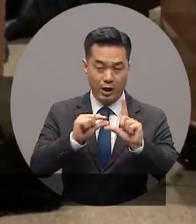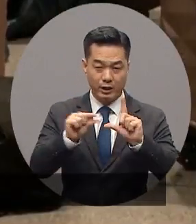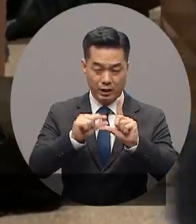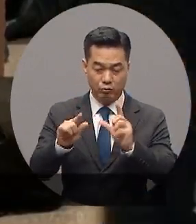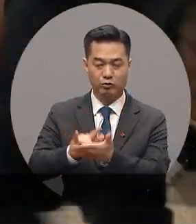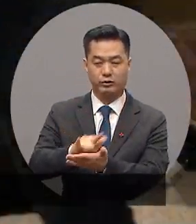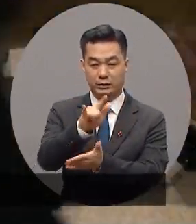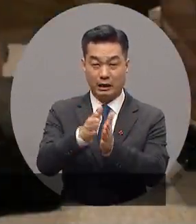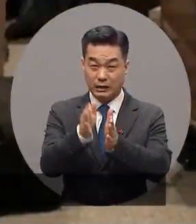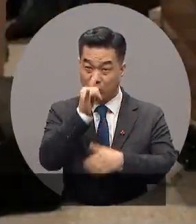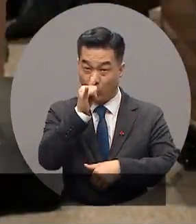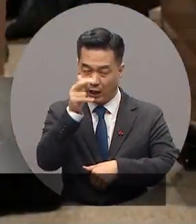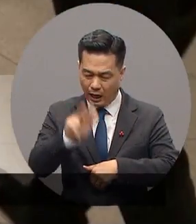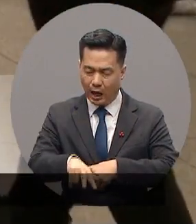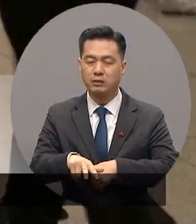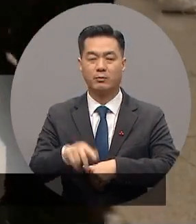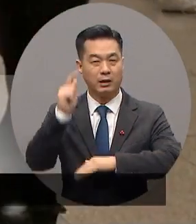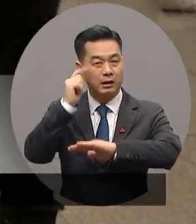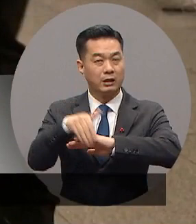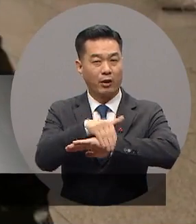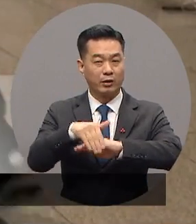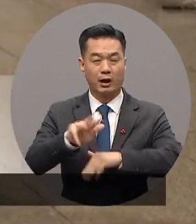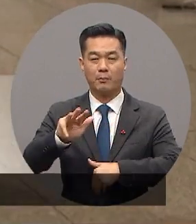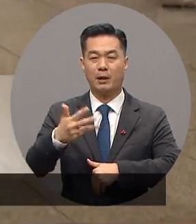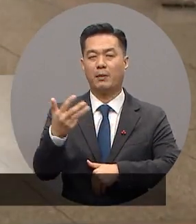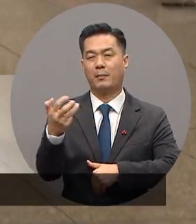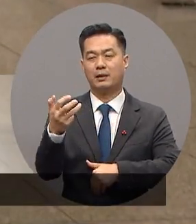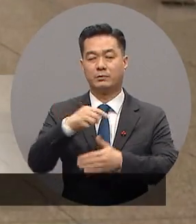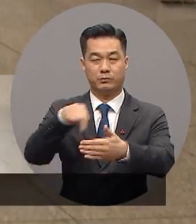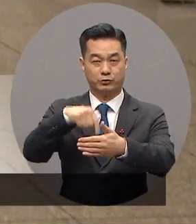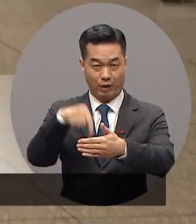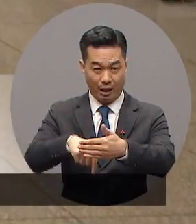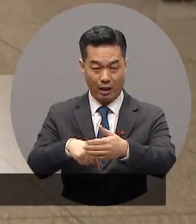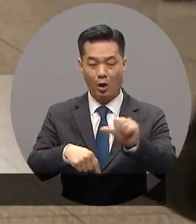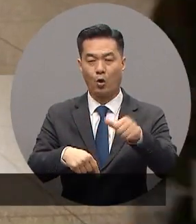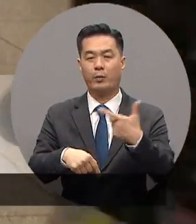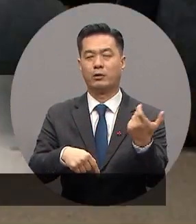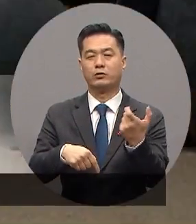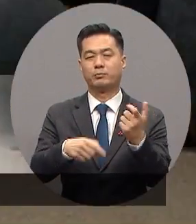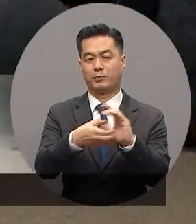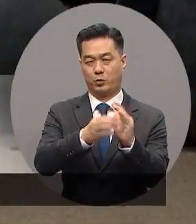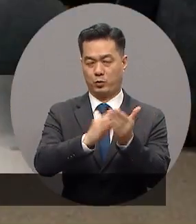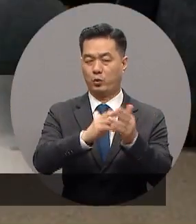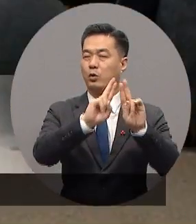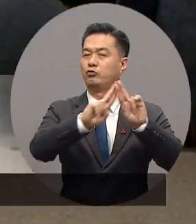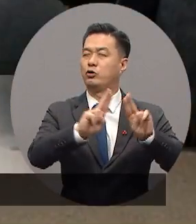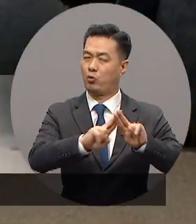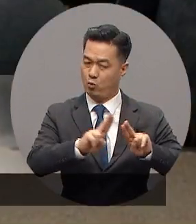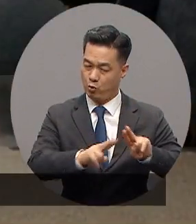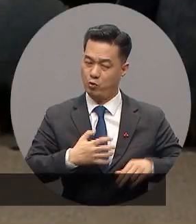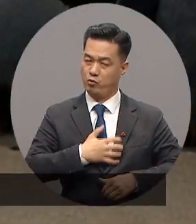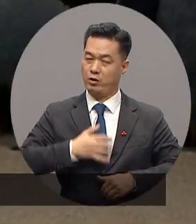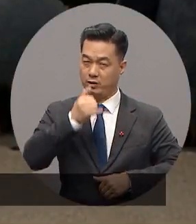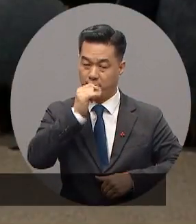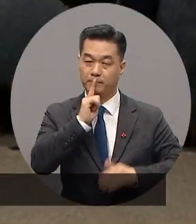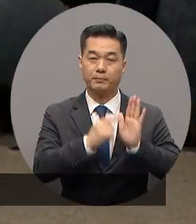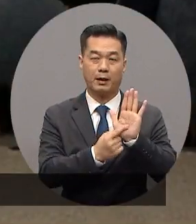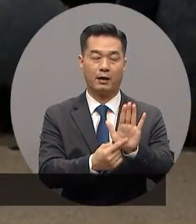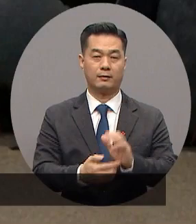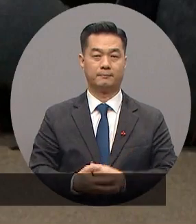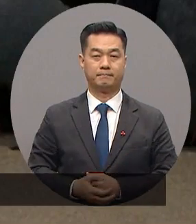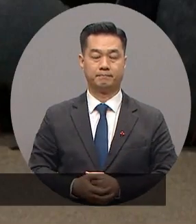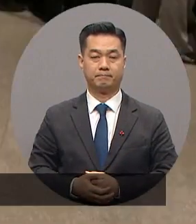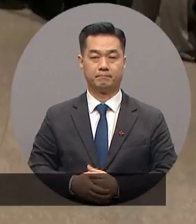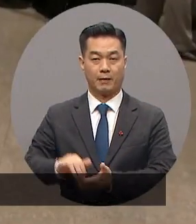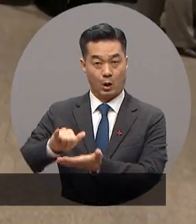운항을 재개하지만 이날 예정된 항공편 880여 편 중 560편가량이 취소될 수 있다고 밝혔습니다.